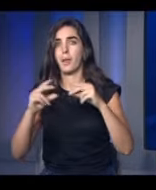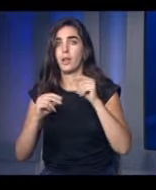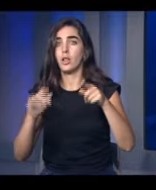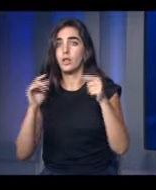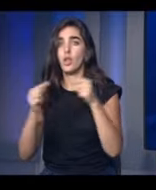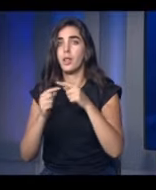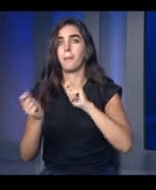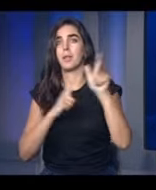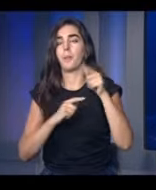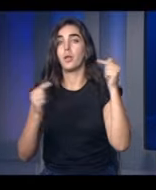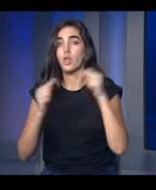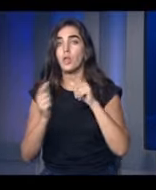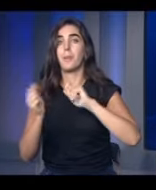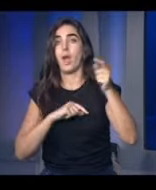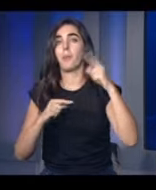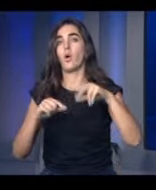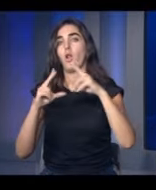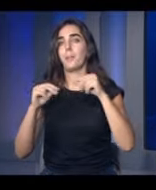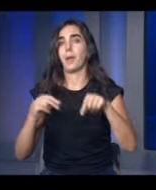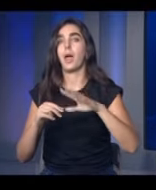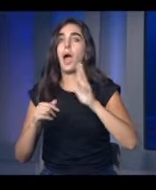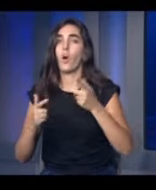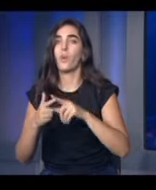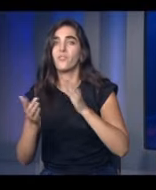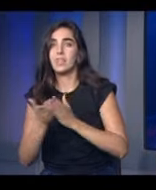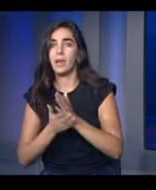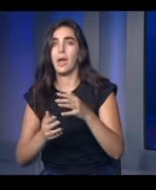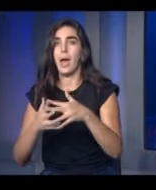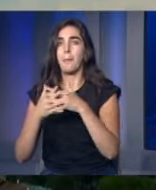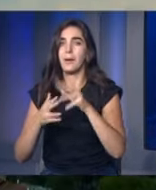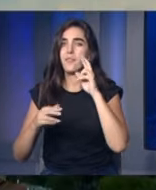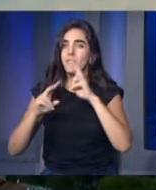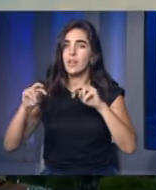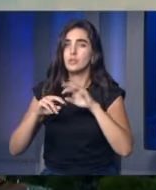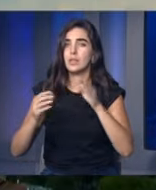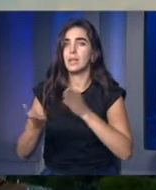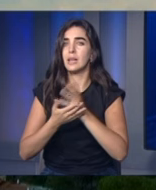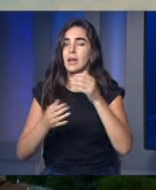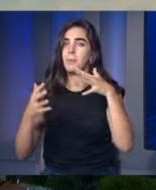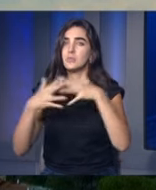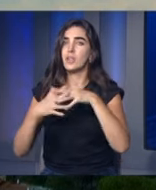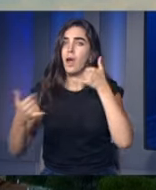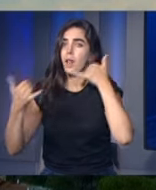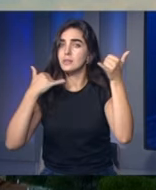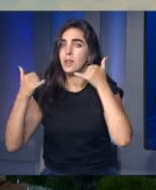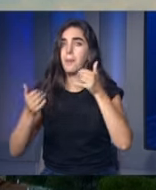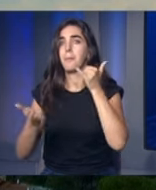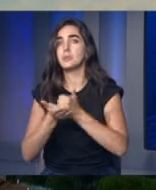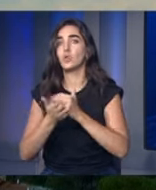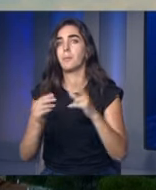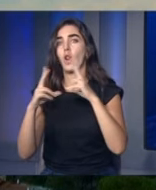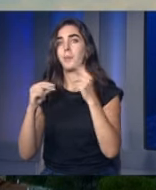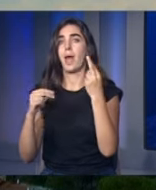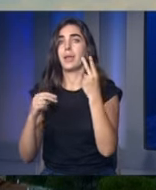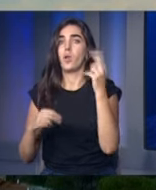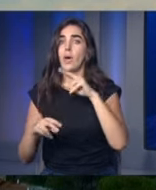جدا داخل لبنان ضد المقاومة أو ضد المقاومة ولبنان. معلومات أفادت أن المبعوث الأمريكي أيموس أوكستين شرع